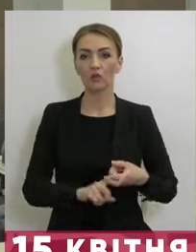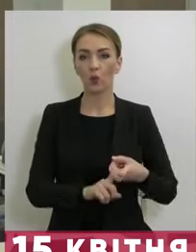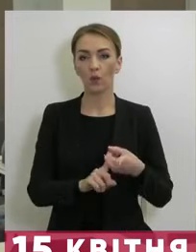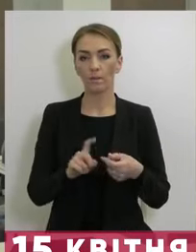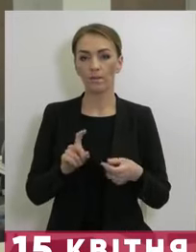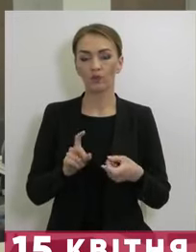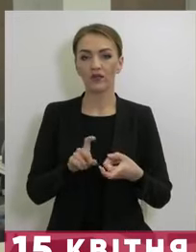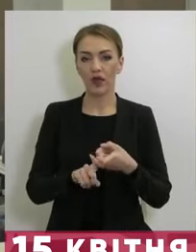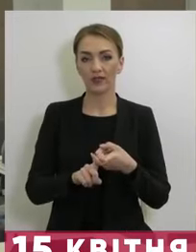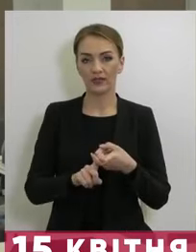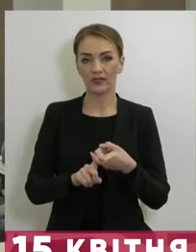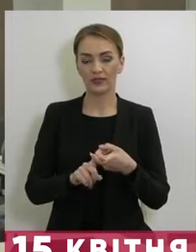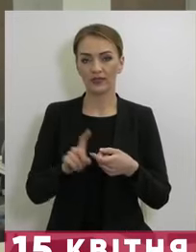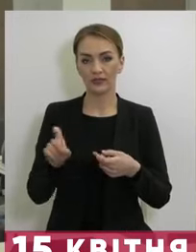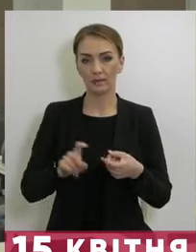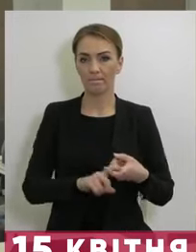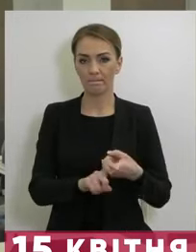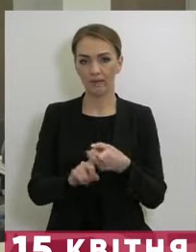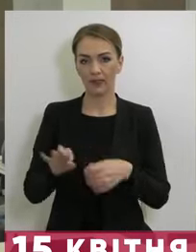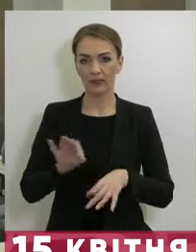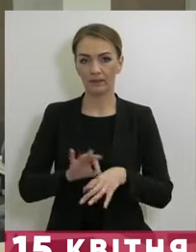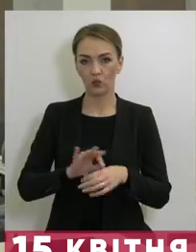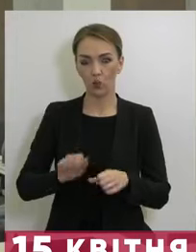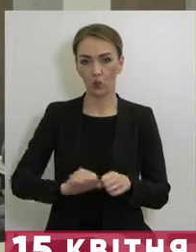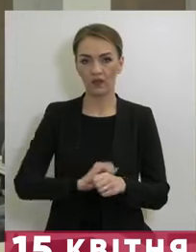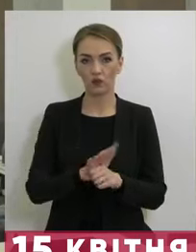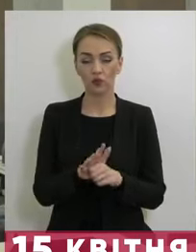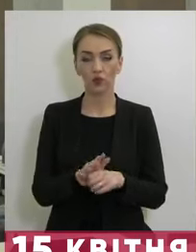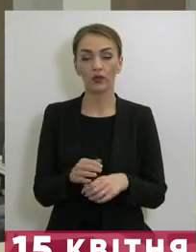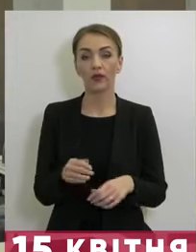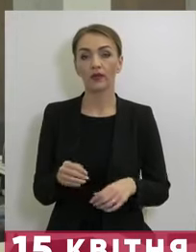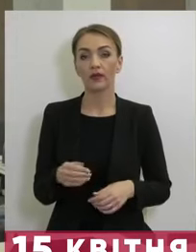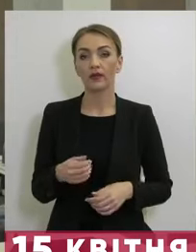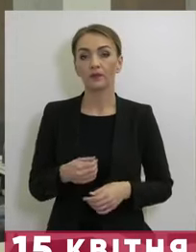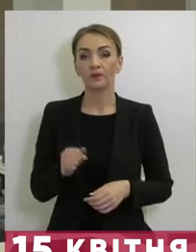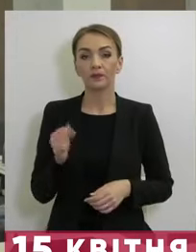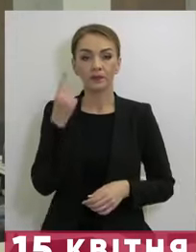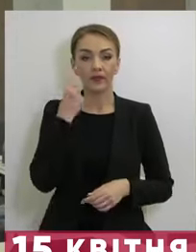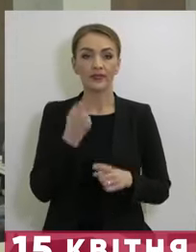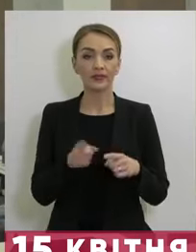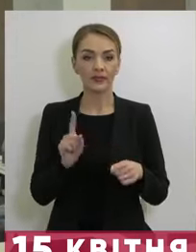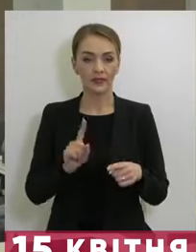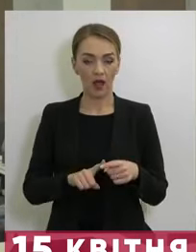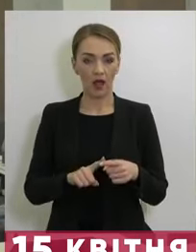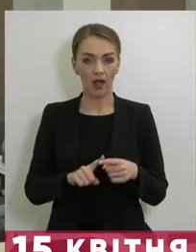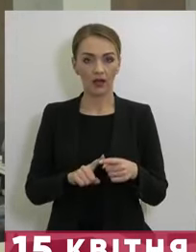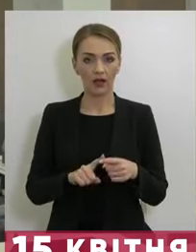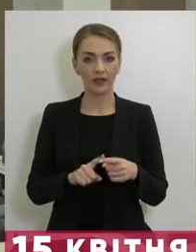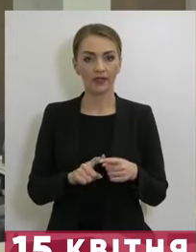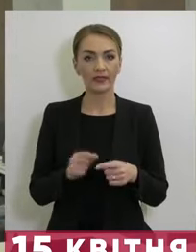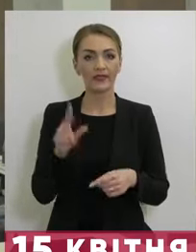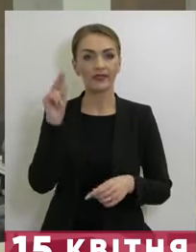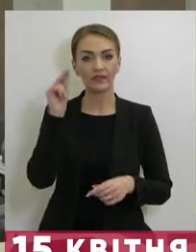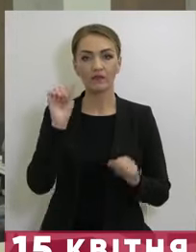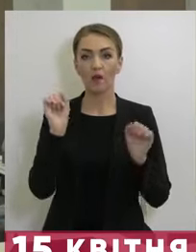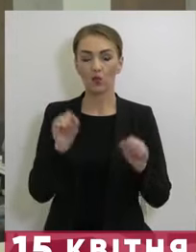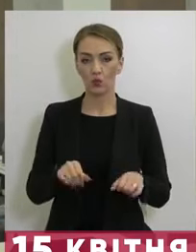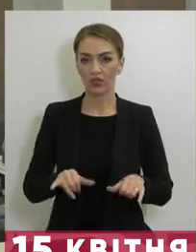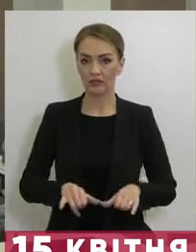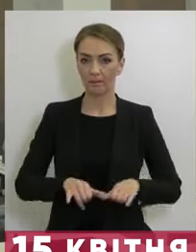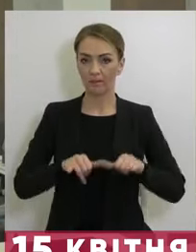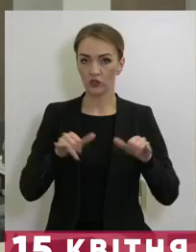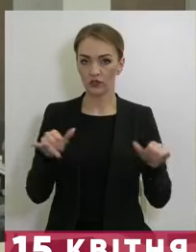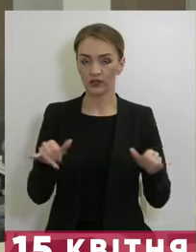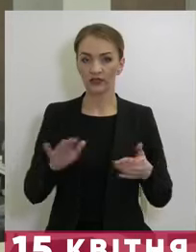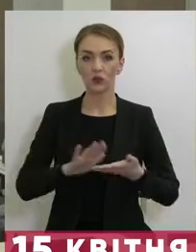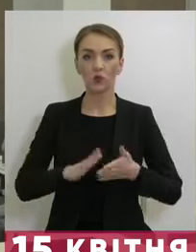з пандемією коронавірусу. Я не виключаю, що ця цифра може збільшитись. Ситуація